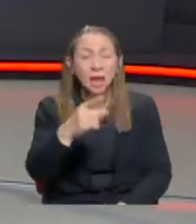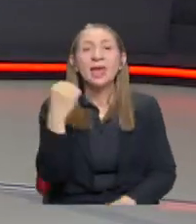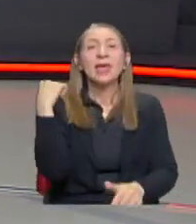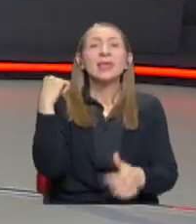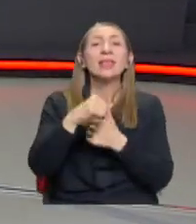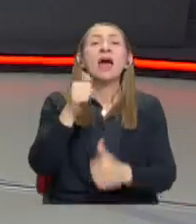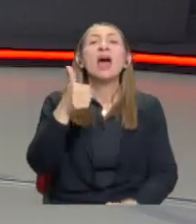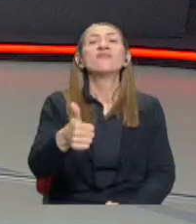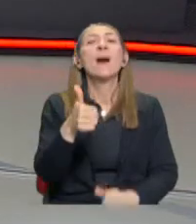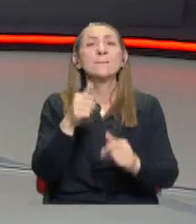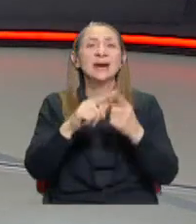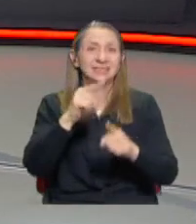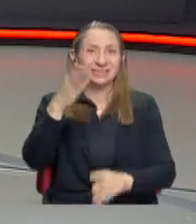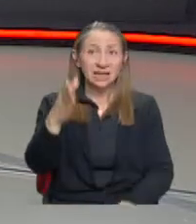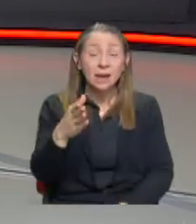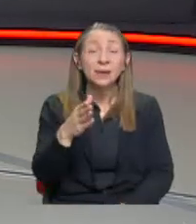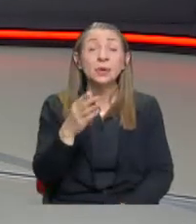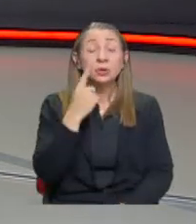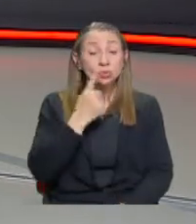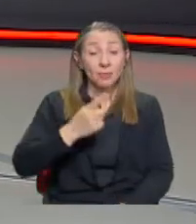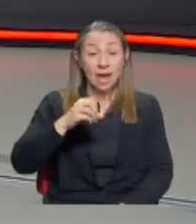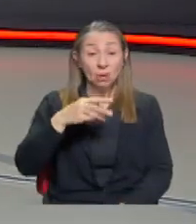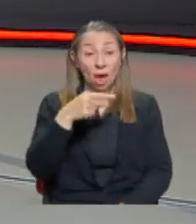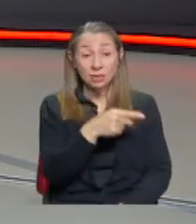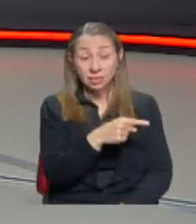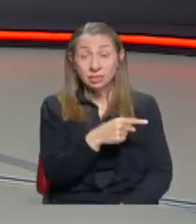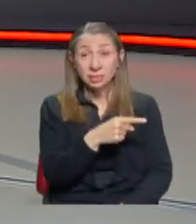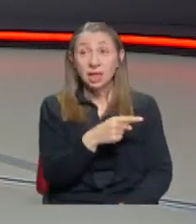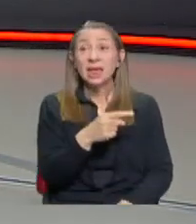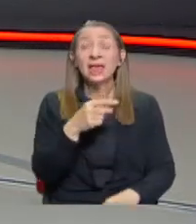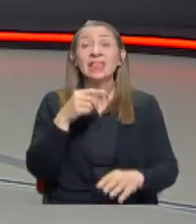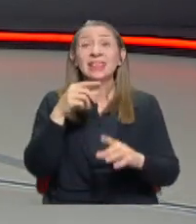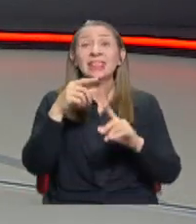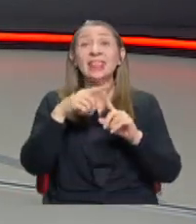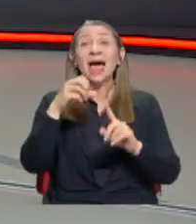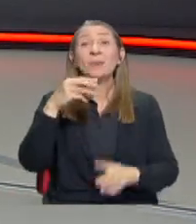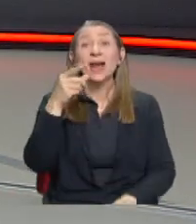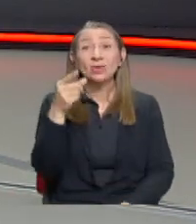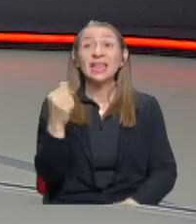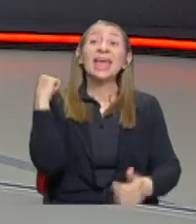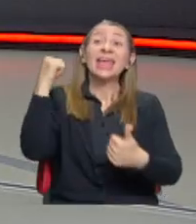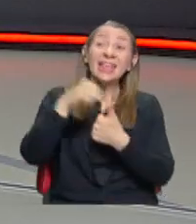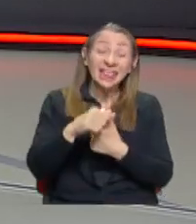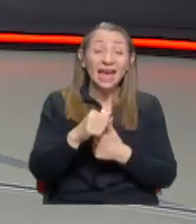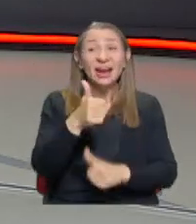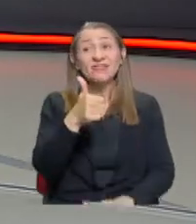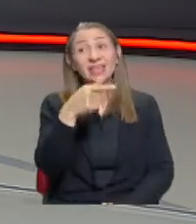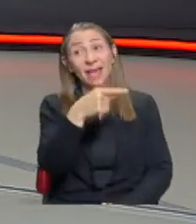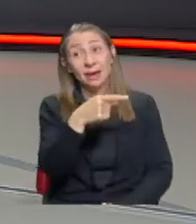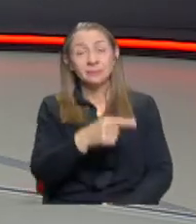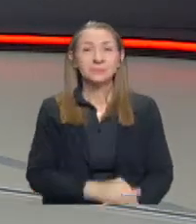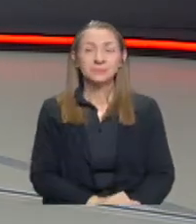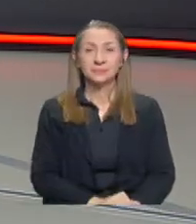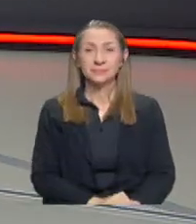Yeniden Refah Partisi ile Cumhurbaşkanı Erdoğan, Tayyip Erdoğan yeniden Refah'ta.